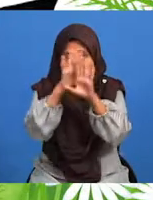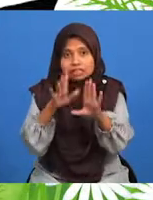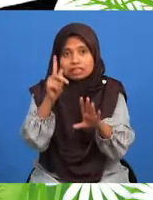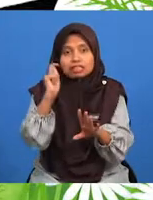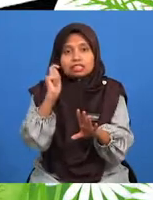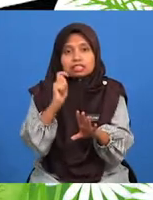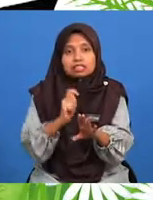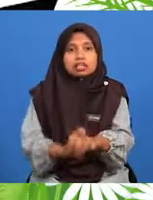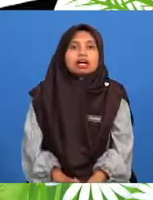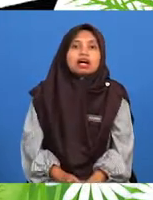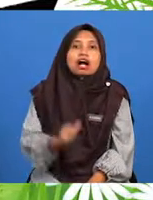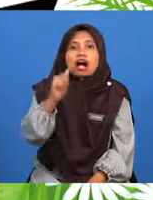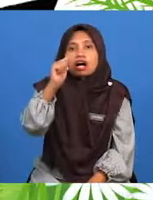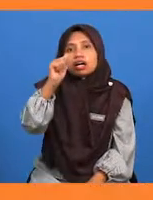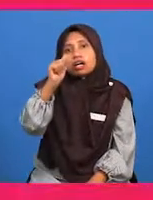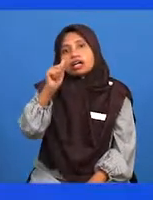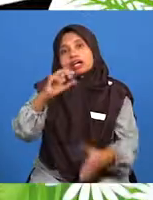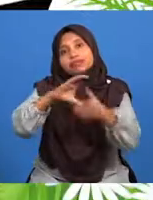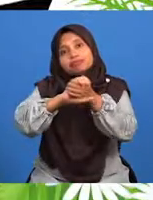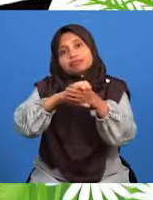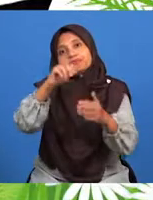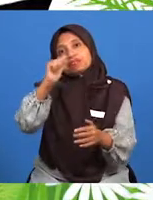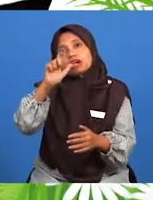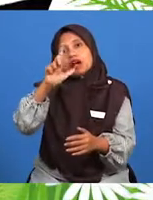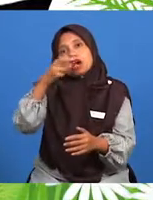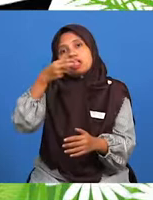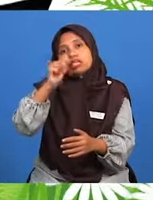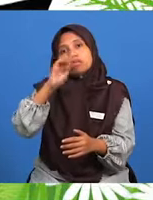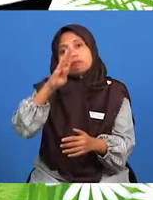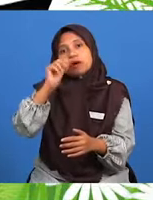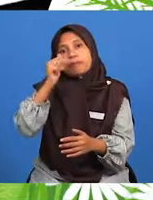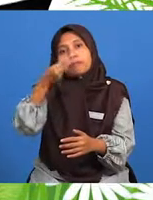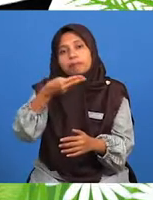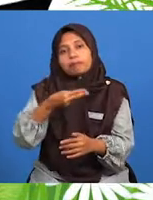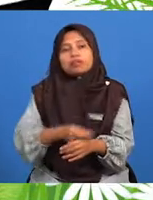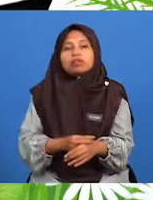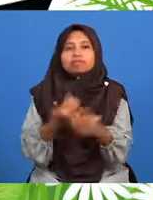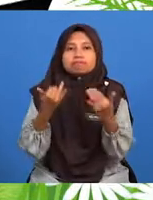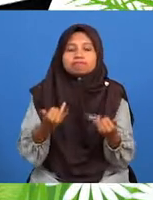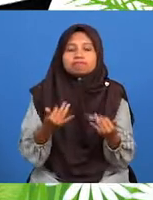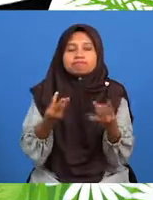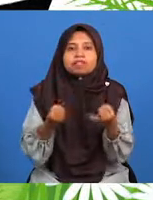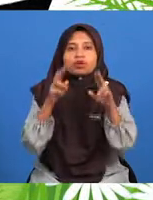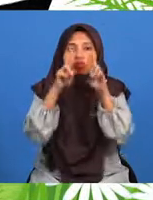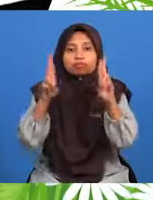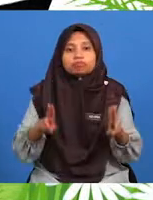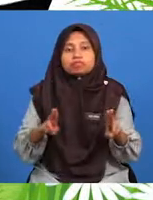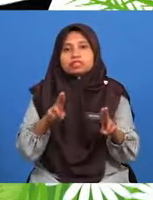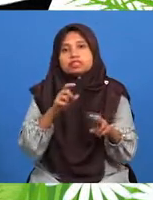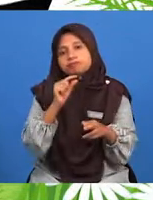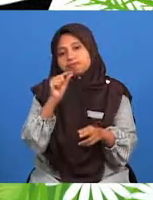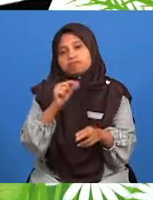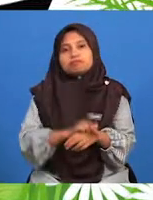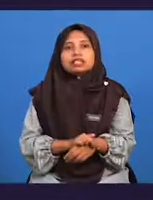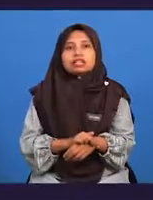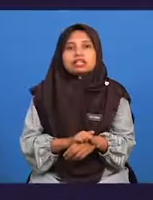akad al-hibah. Ustazah nak uji murid-murid sedikit. Sila jawab soalan Ustazah ini